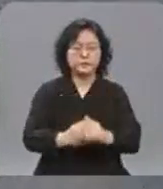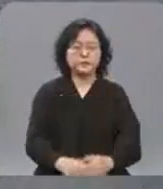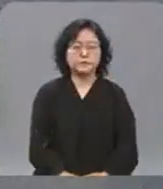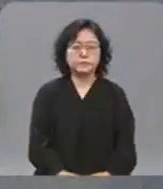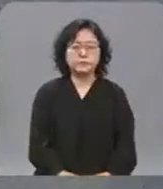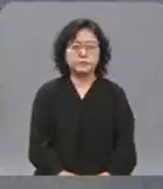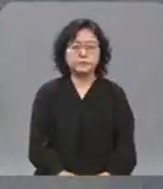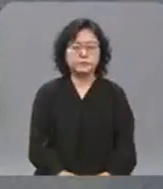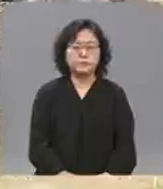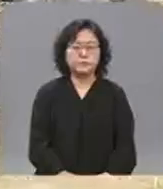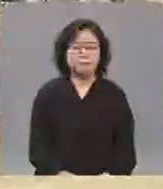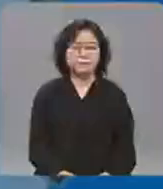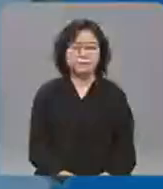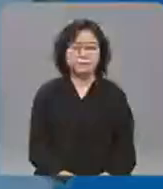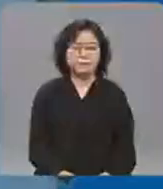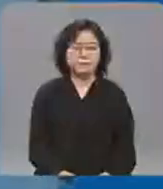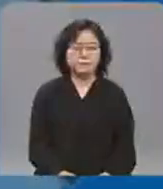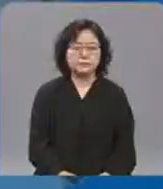당부했습니다.